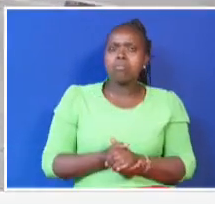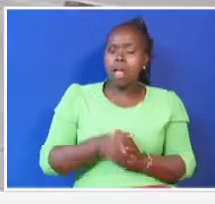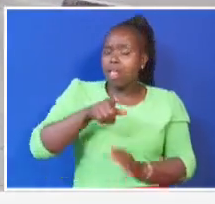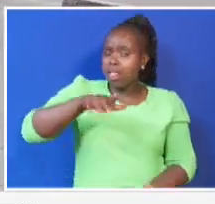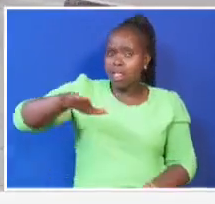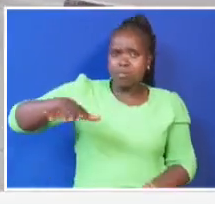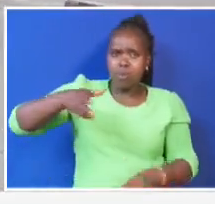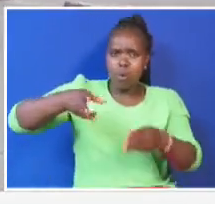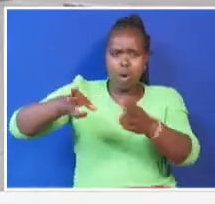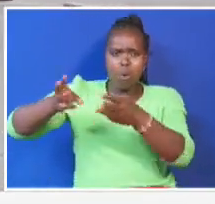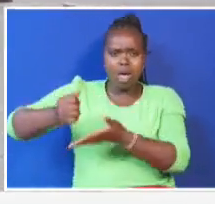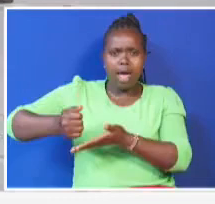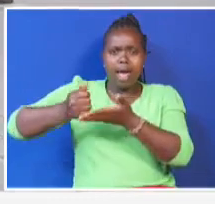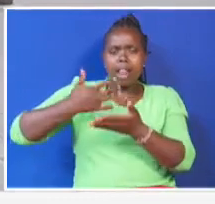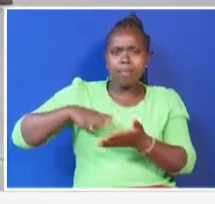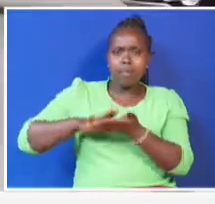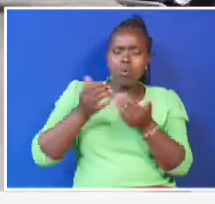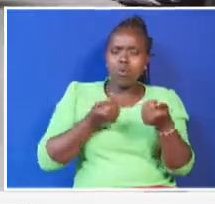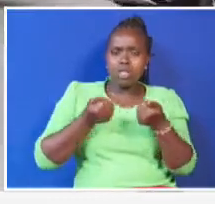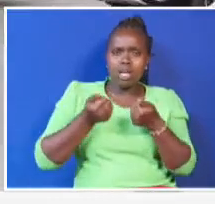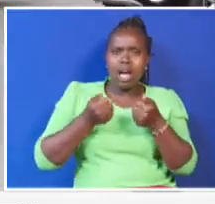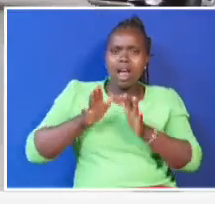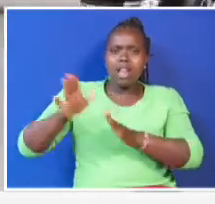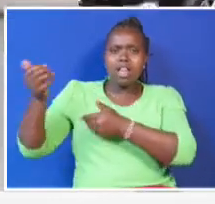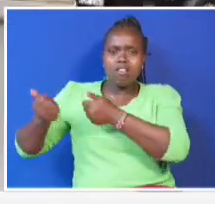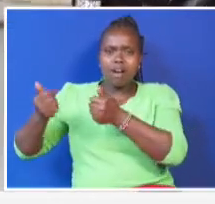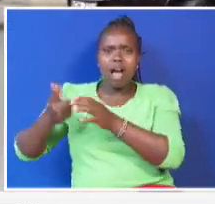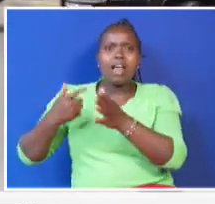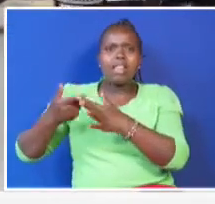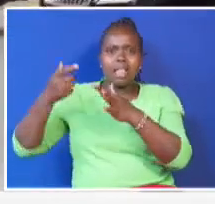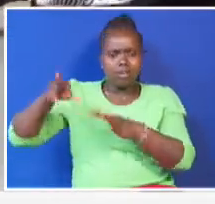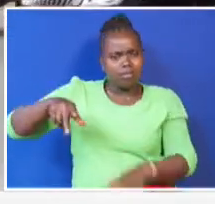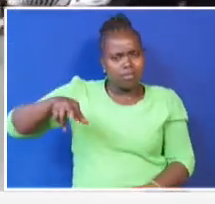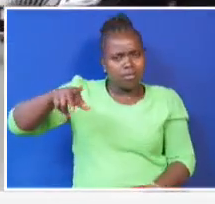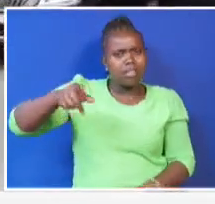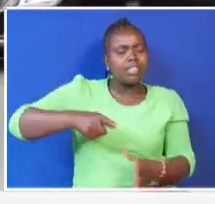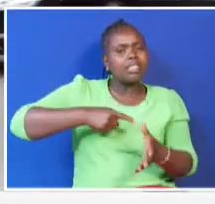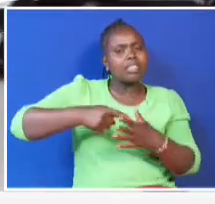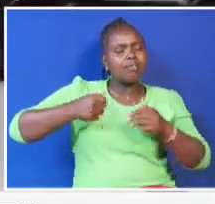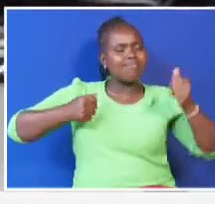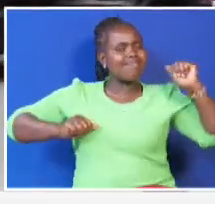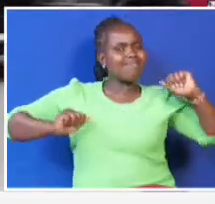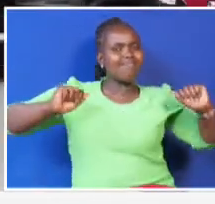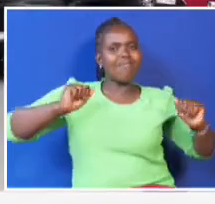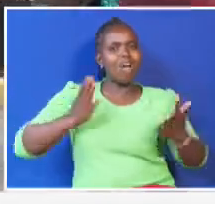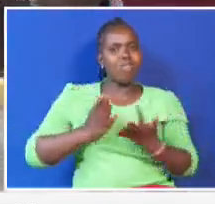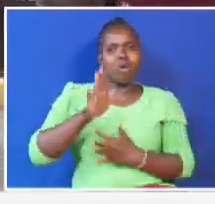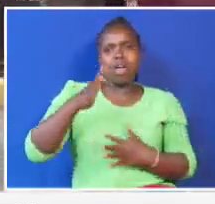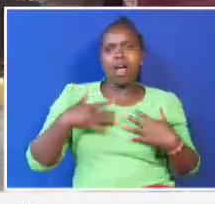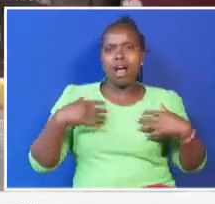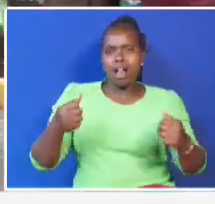Baraste hizi pia ni kuwapa nafasi wenye magari kuyaacha nyumbani na kupata fursa ya kutembea na kunyosha viungo kwa faida ya afya